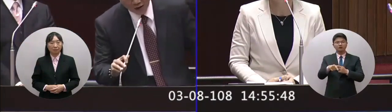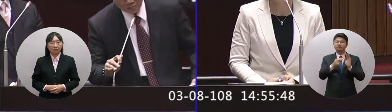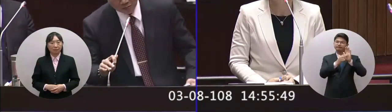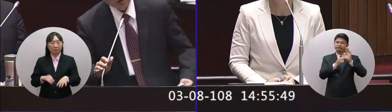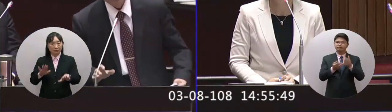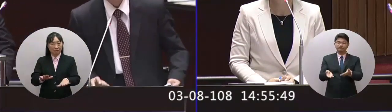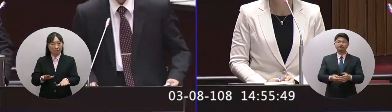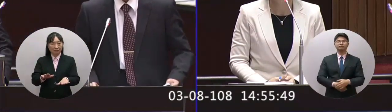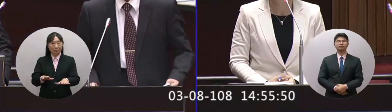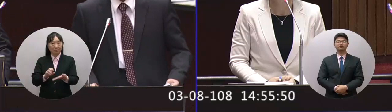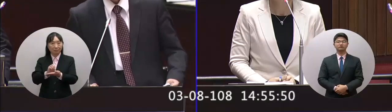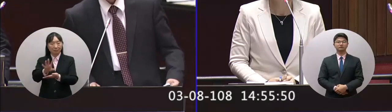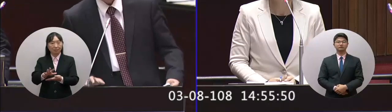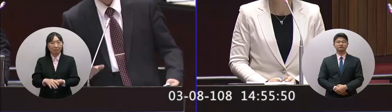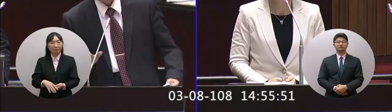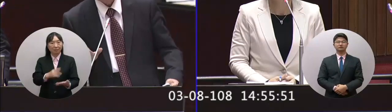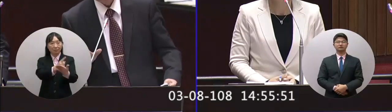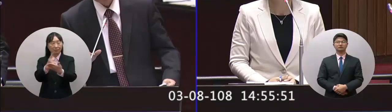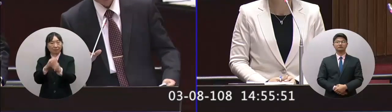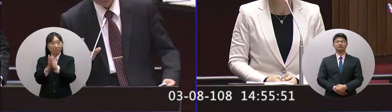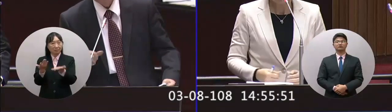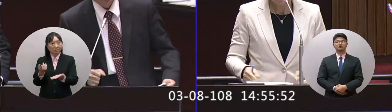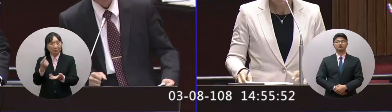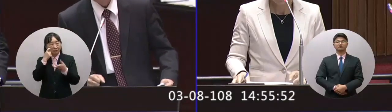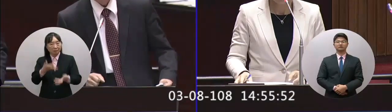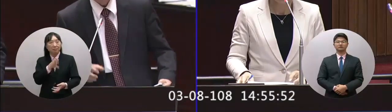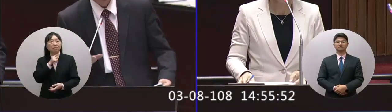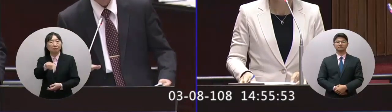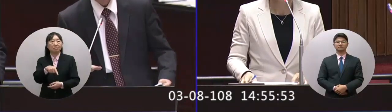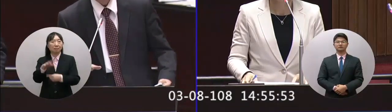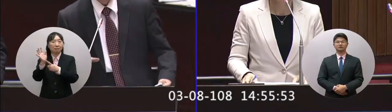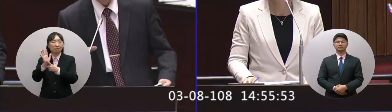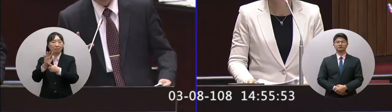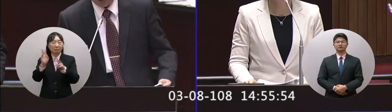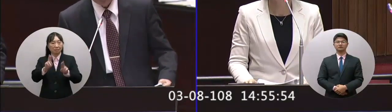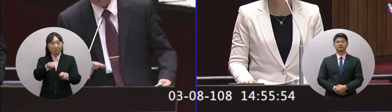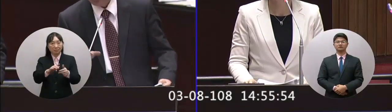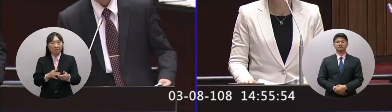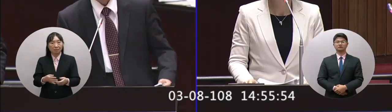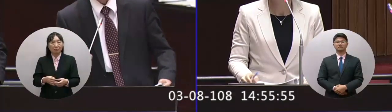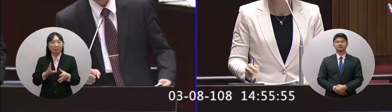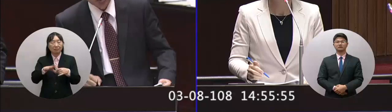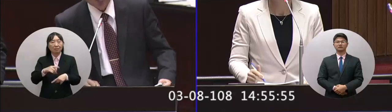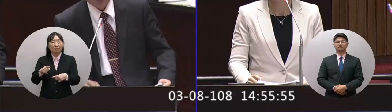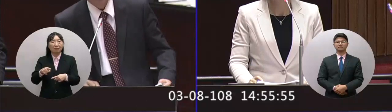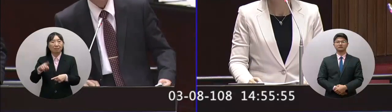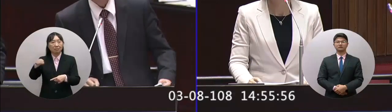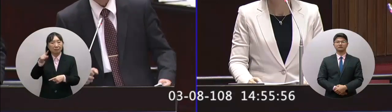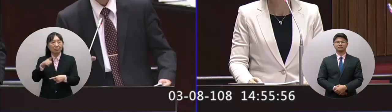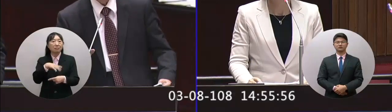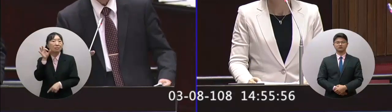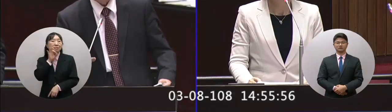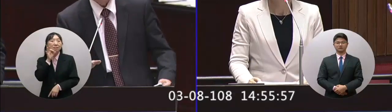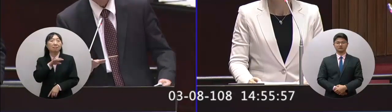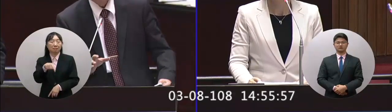我甲委员报告，大家咧关心的就是离岸风电，尤其这个风场上大拢伫彰化，